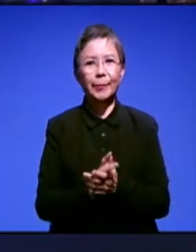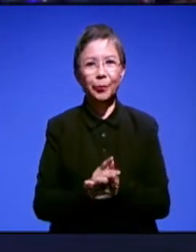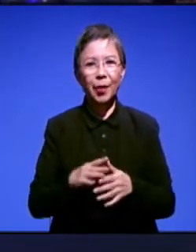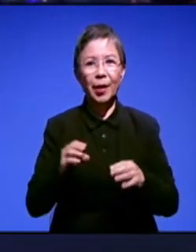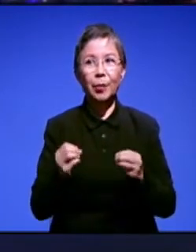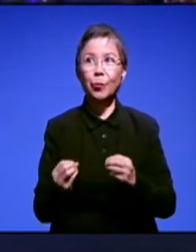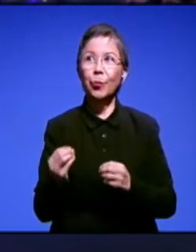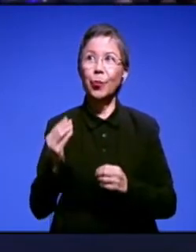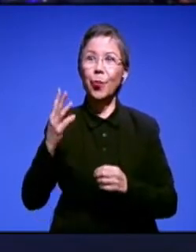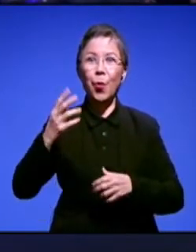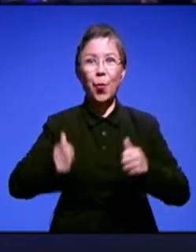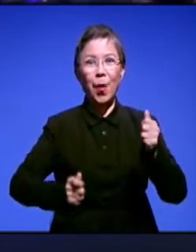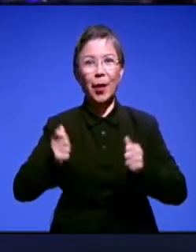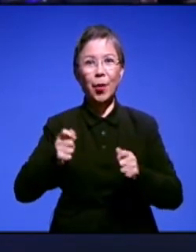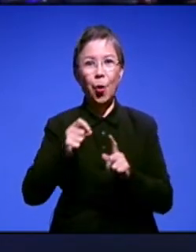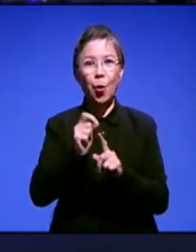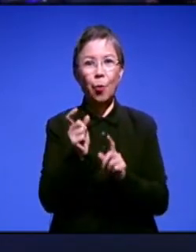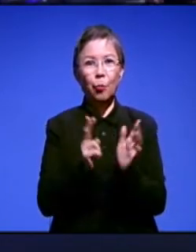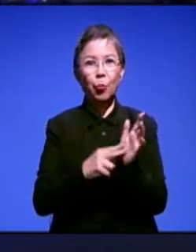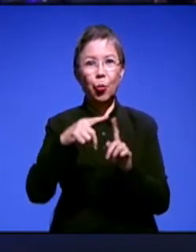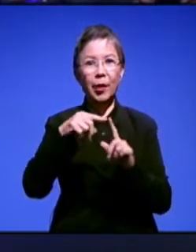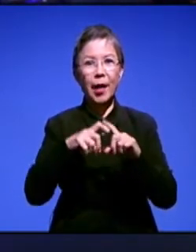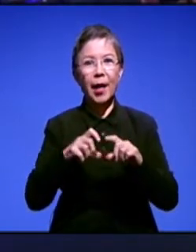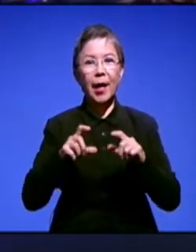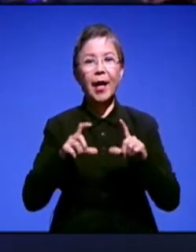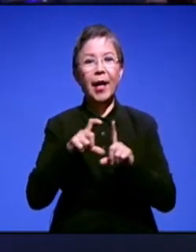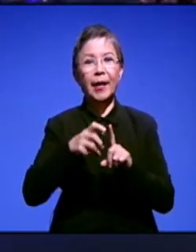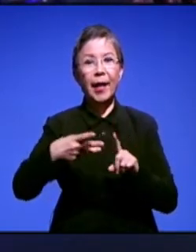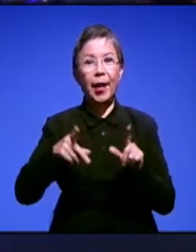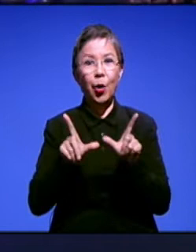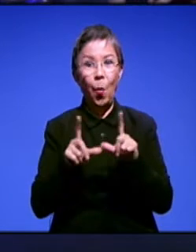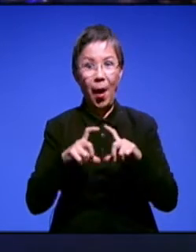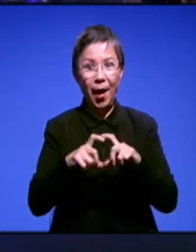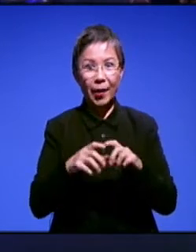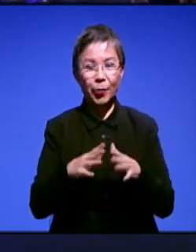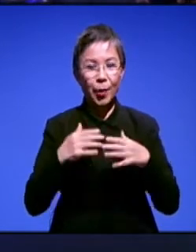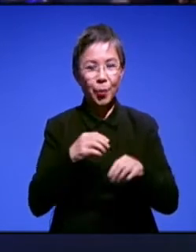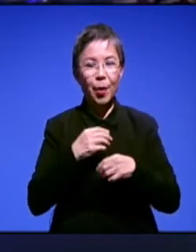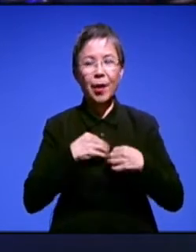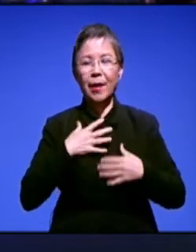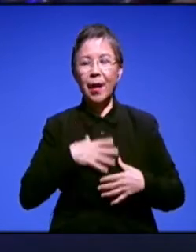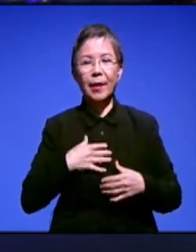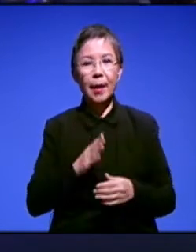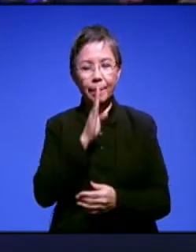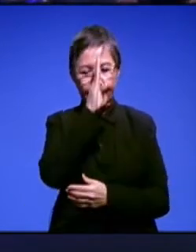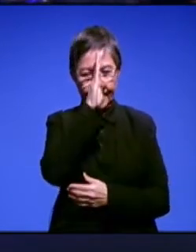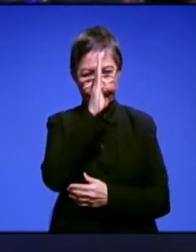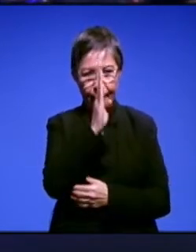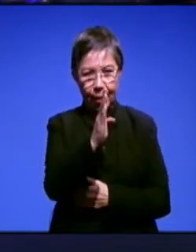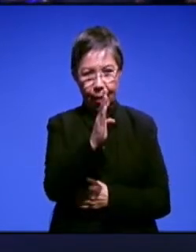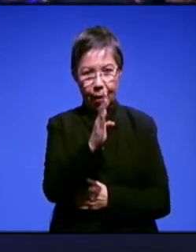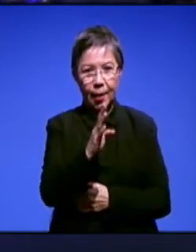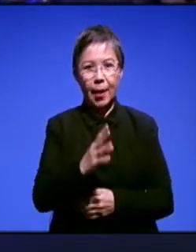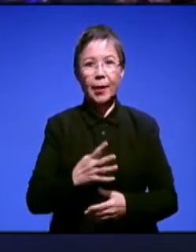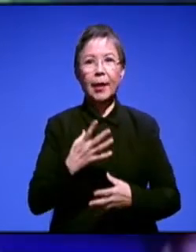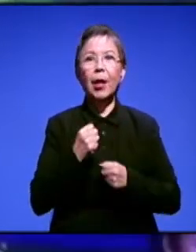simbol munculnya wayang tokoh Punta Dewa yang merupakan putra sulung Pandawa yang dikenal memiliki karakter bijaksana dan takut